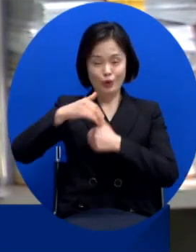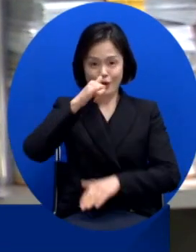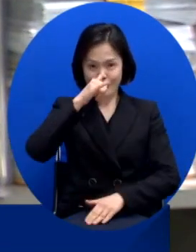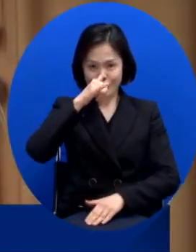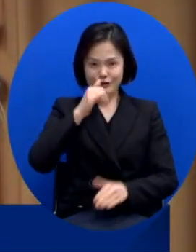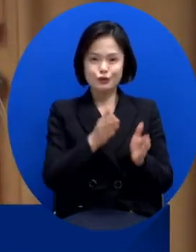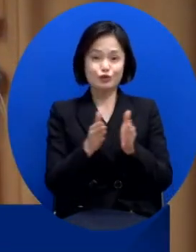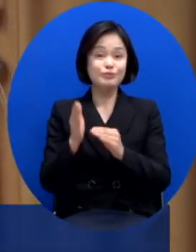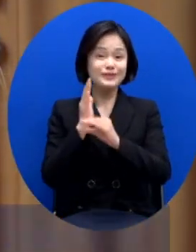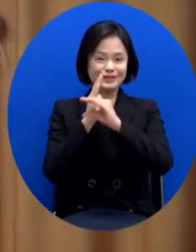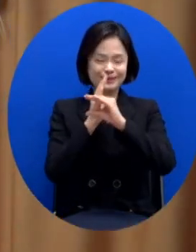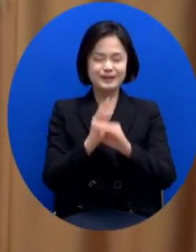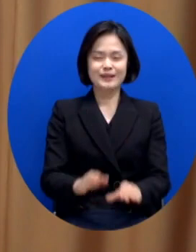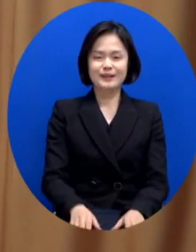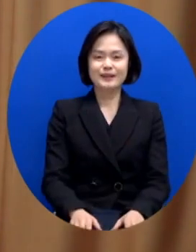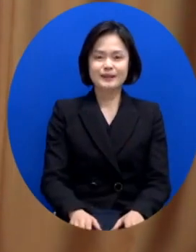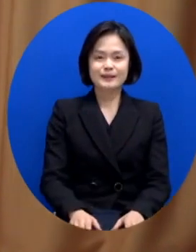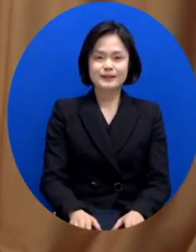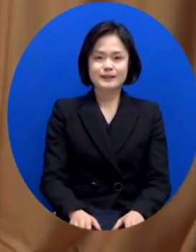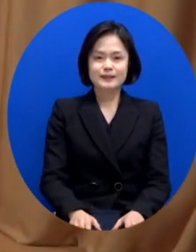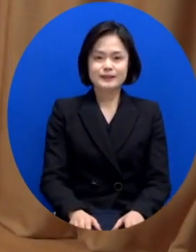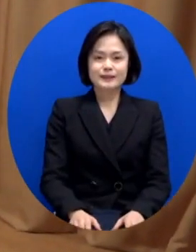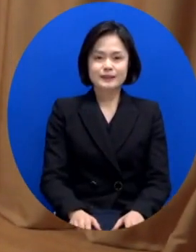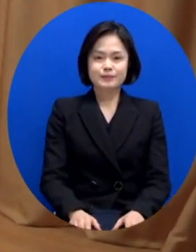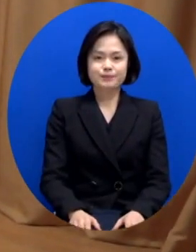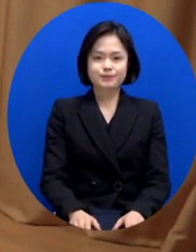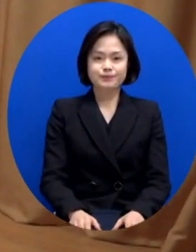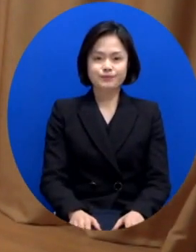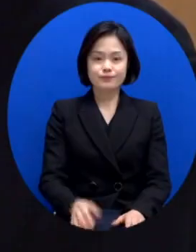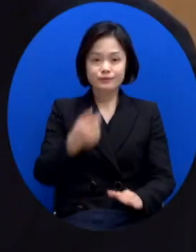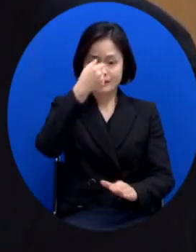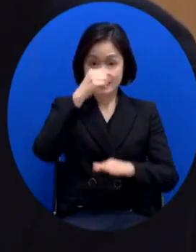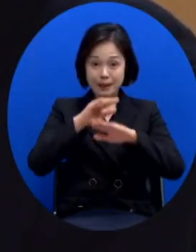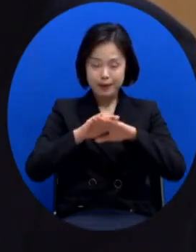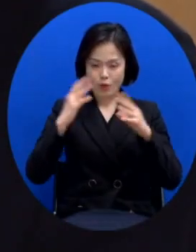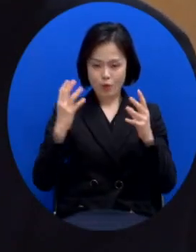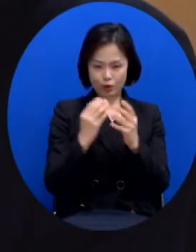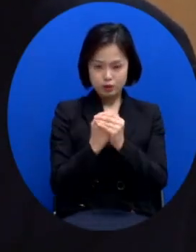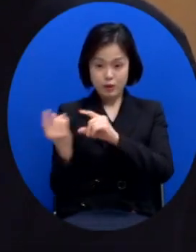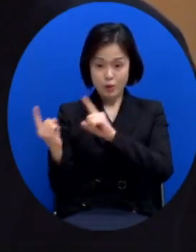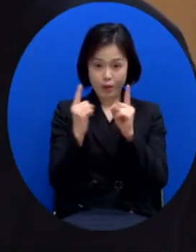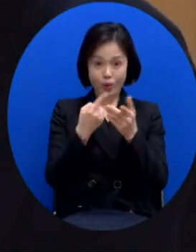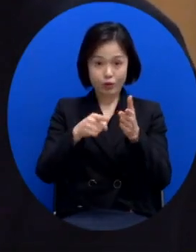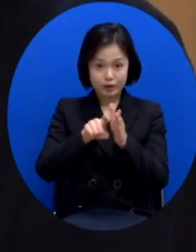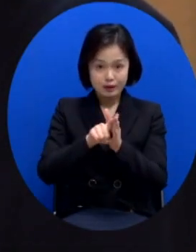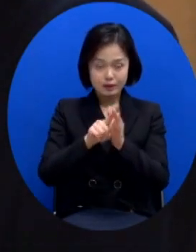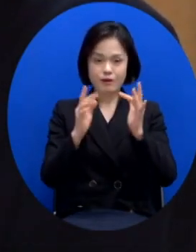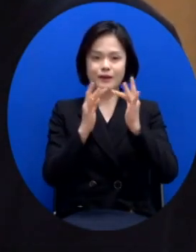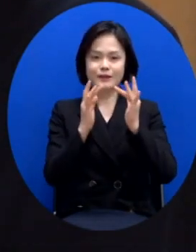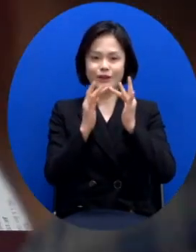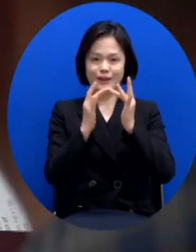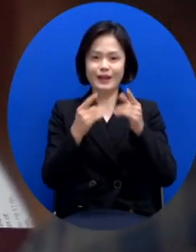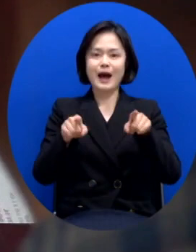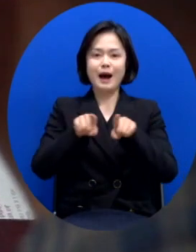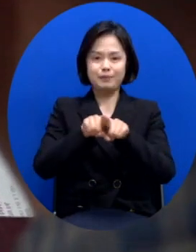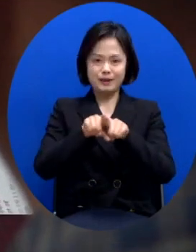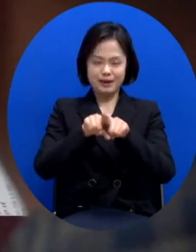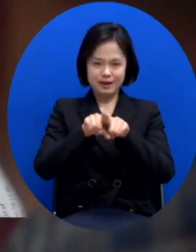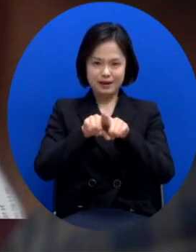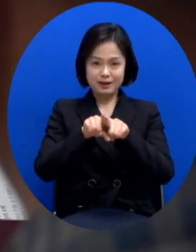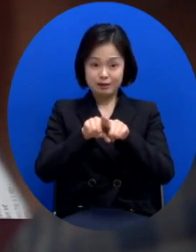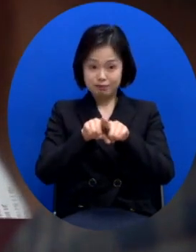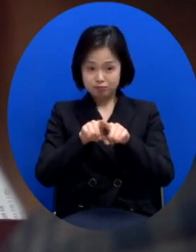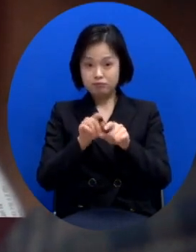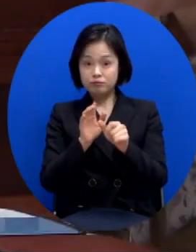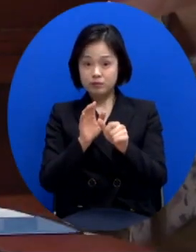준비하게 됐습니다 전문가들은 특히 온전한 예배 로 의 회복을 위해 온라인 사역과 영계 상호보완 한다면